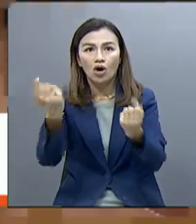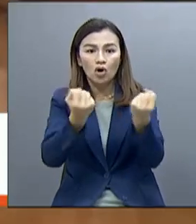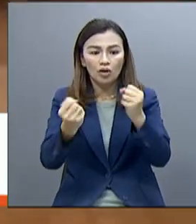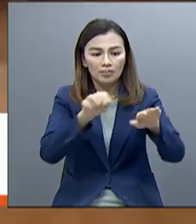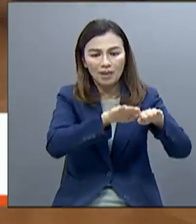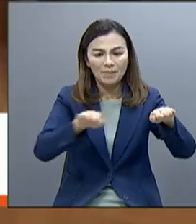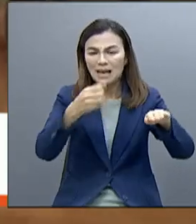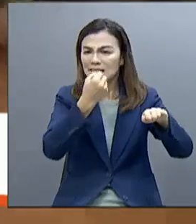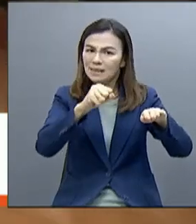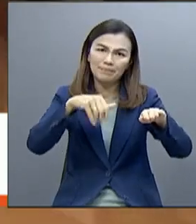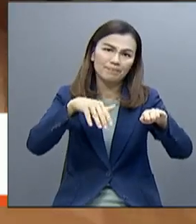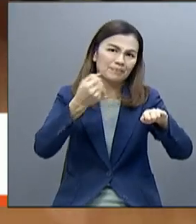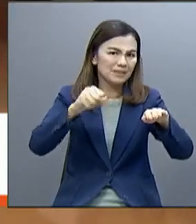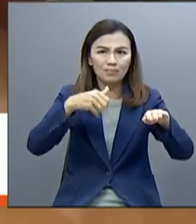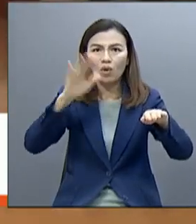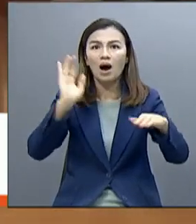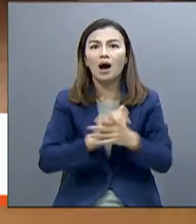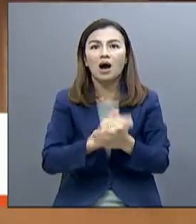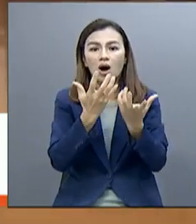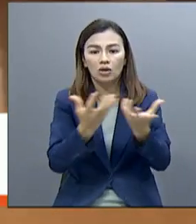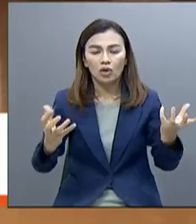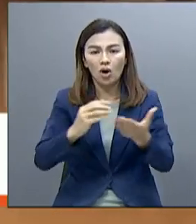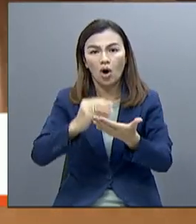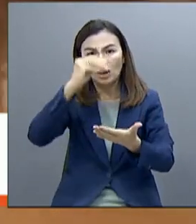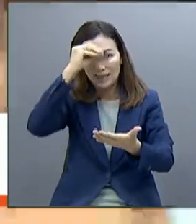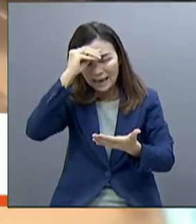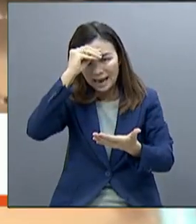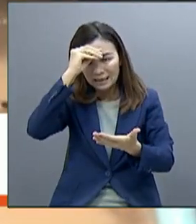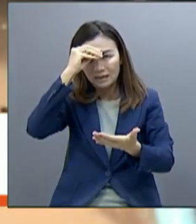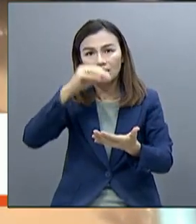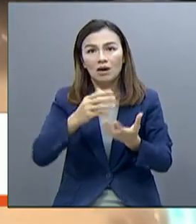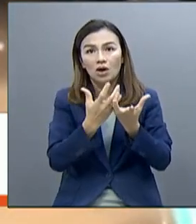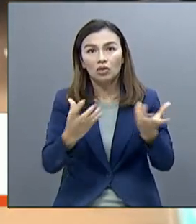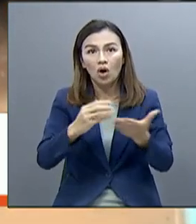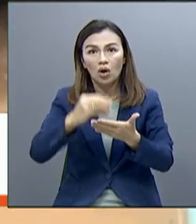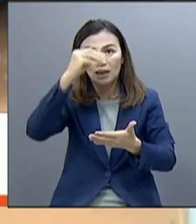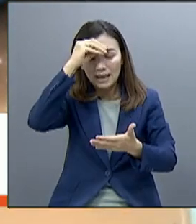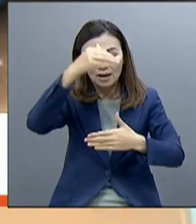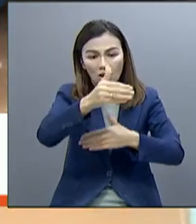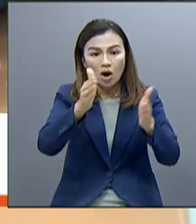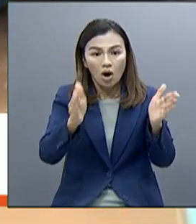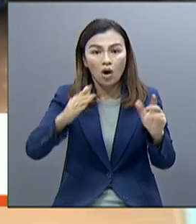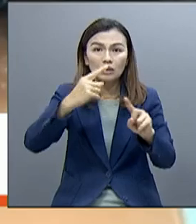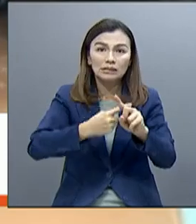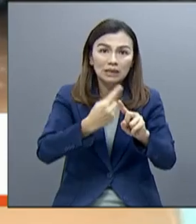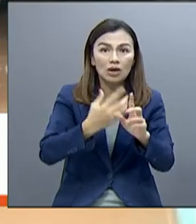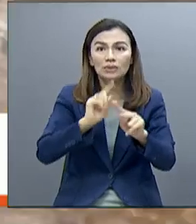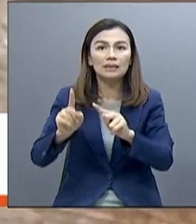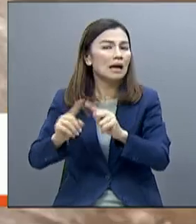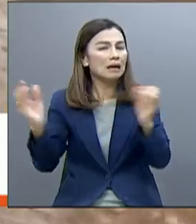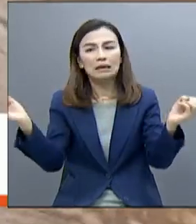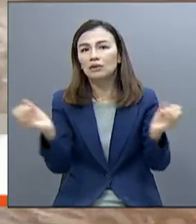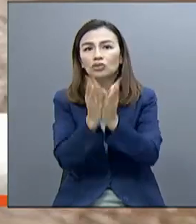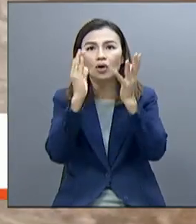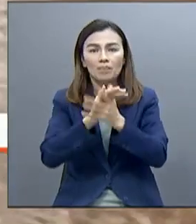ค่ะตลอดถึงอุปกรณ์การเรียนการสอนการเรียนของนักศึกษาที่พักอาศัยอยู่ในพื้นที่ต่ำเสียหายทั้งหมดหอพัก